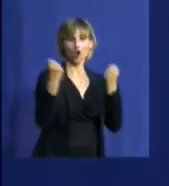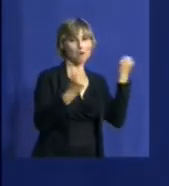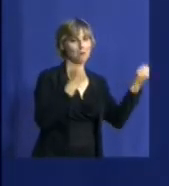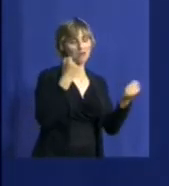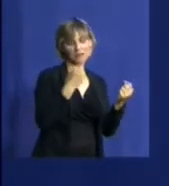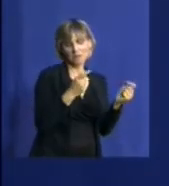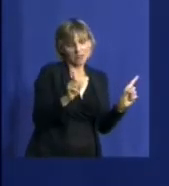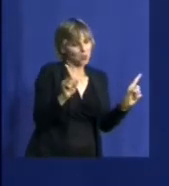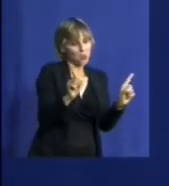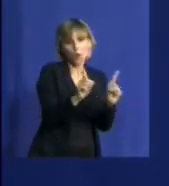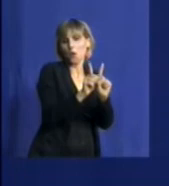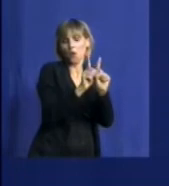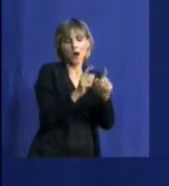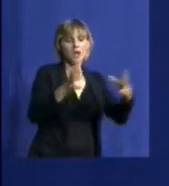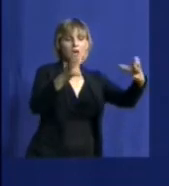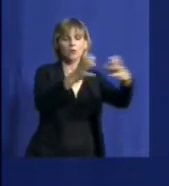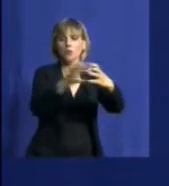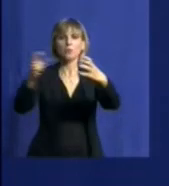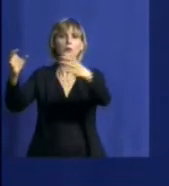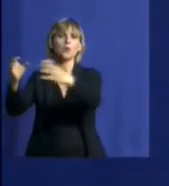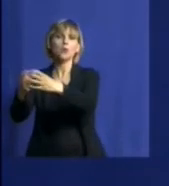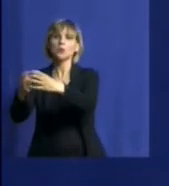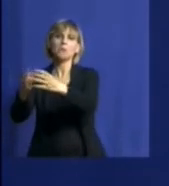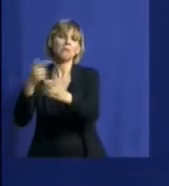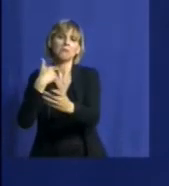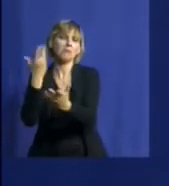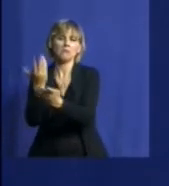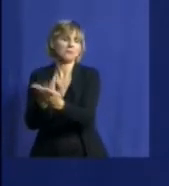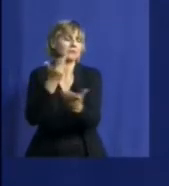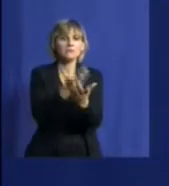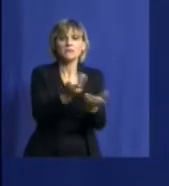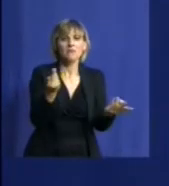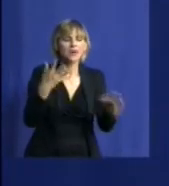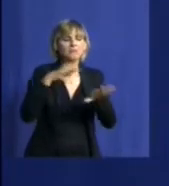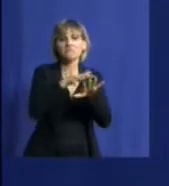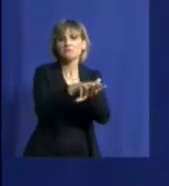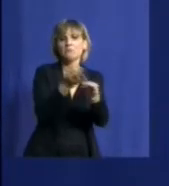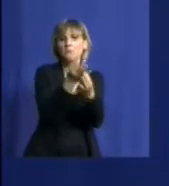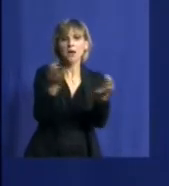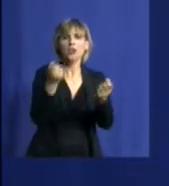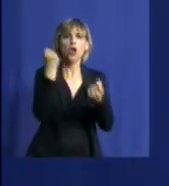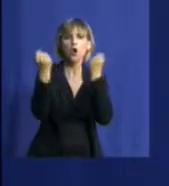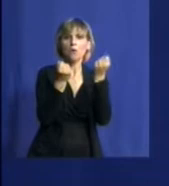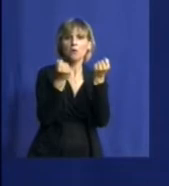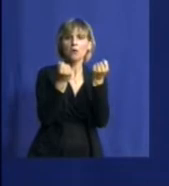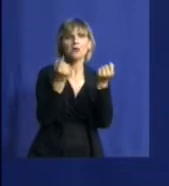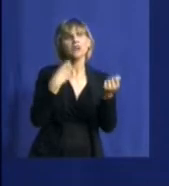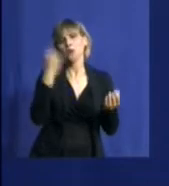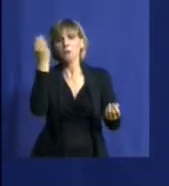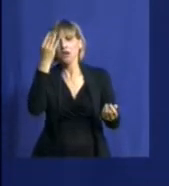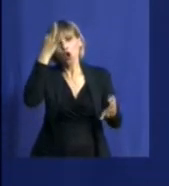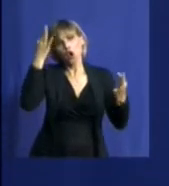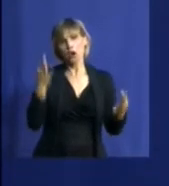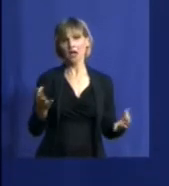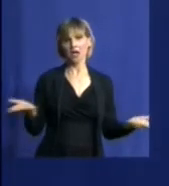confronti dei gruppi con cui ho avuto modo di interagire. Mi sono sempre comportata in maniera, credo, coerente,